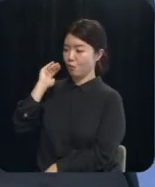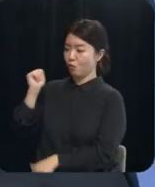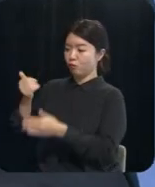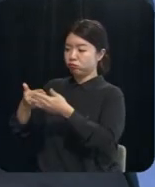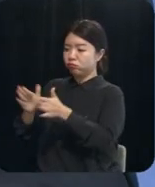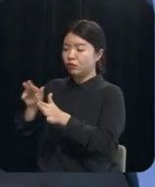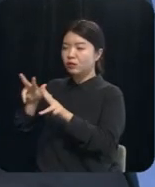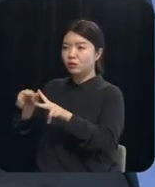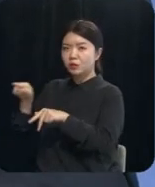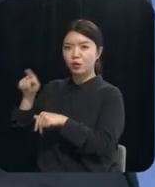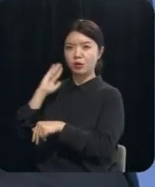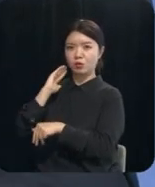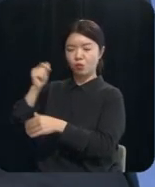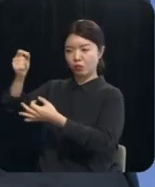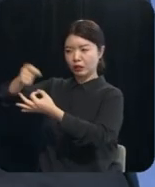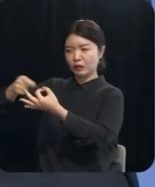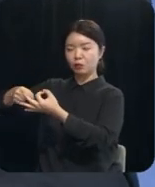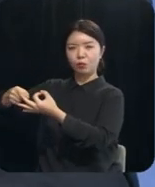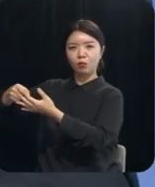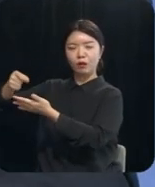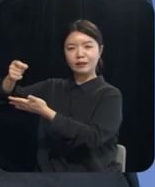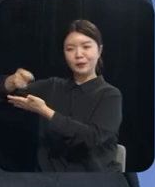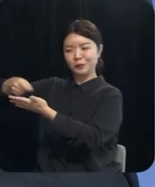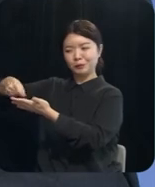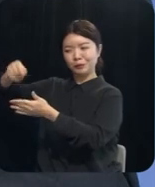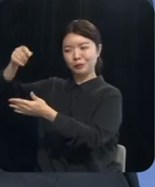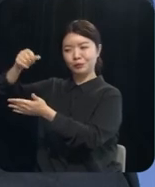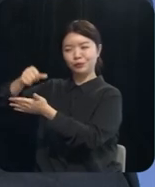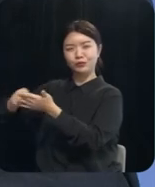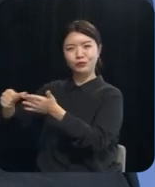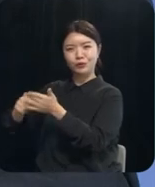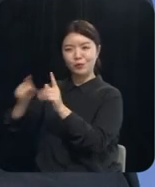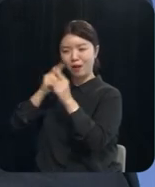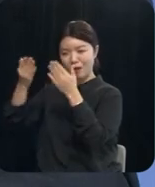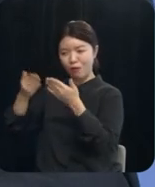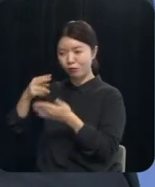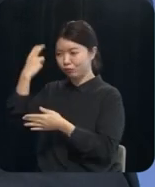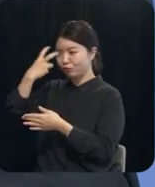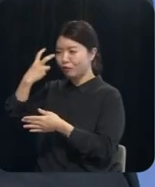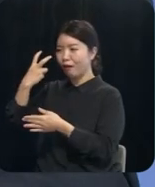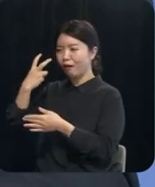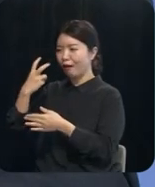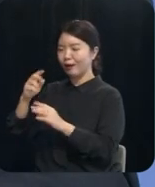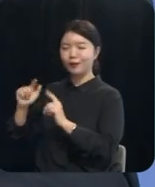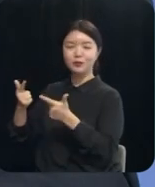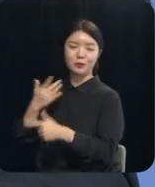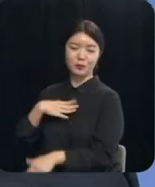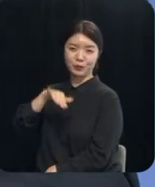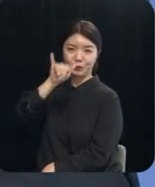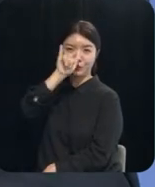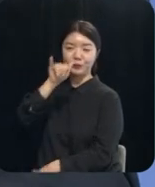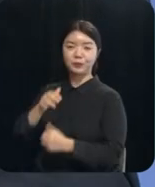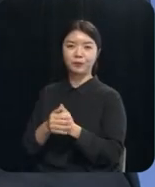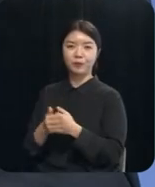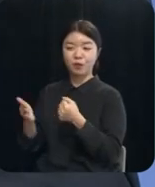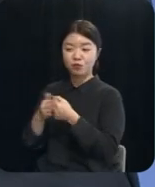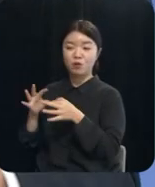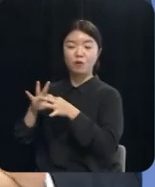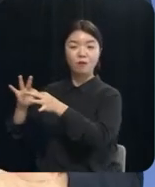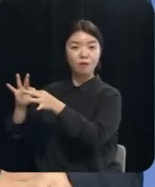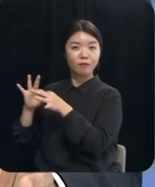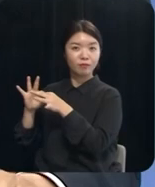대통령실에서는 이거를 대통령 기록물이라고 얘기하고 그래서 수사를 하고 있지 않습니다. 그래서